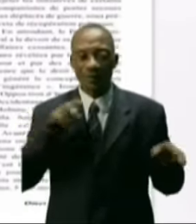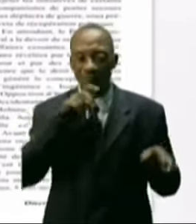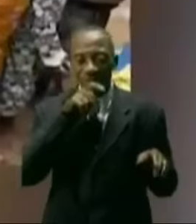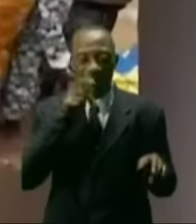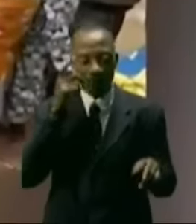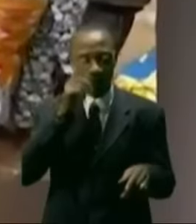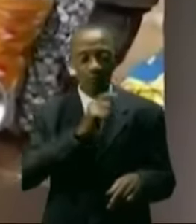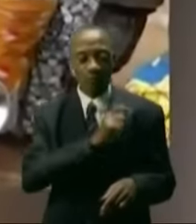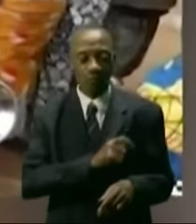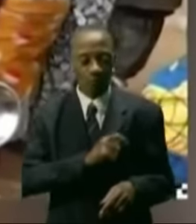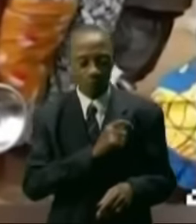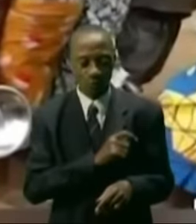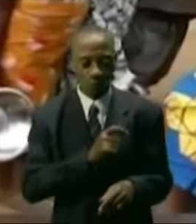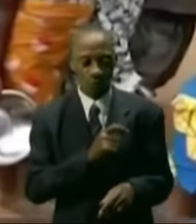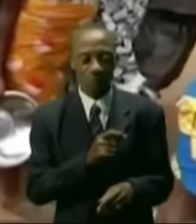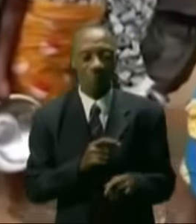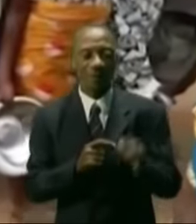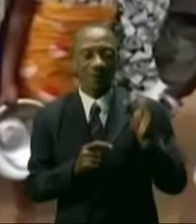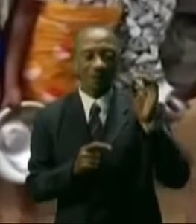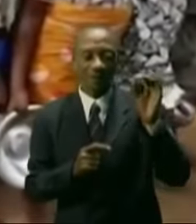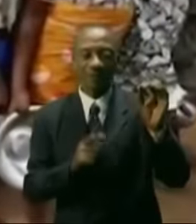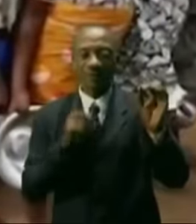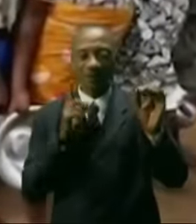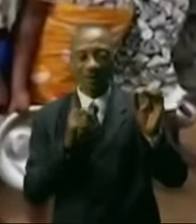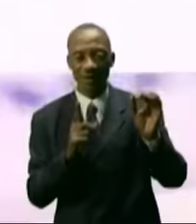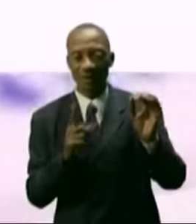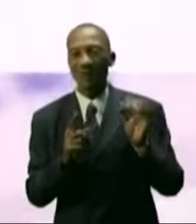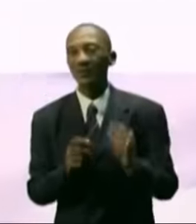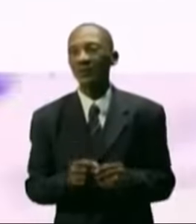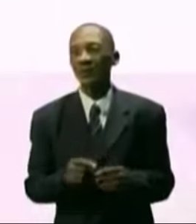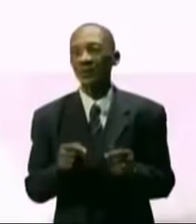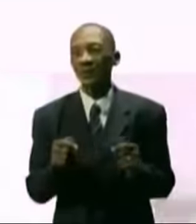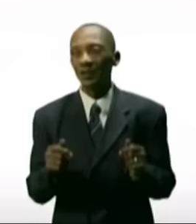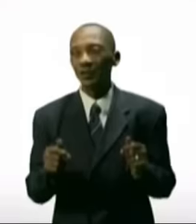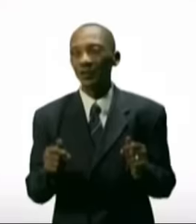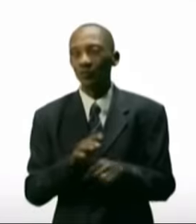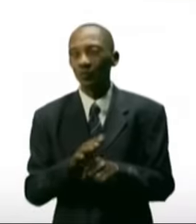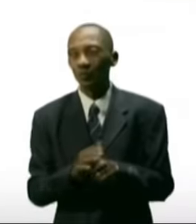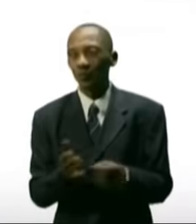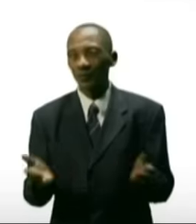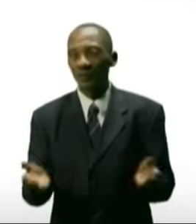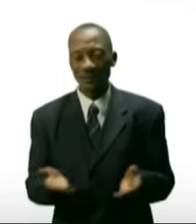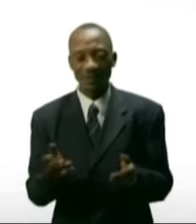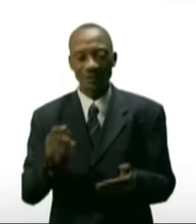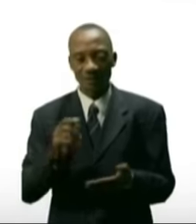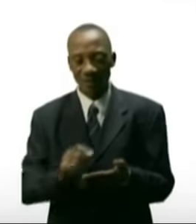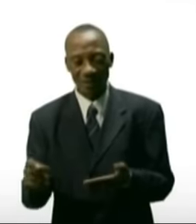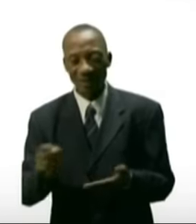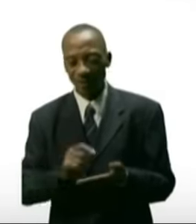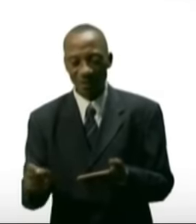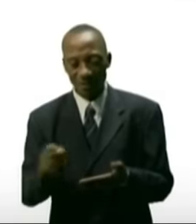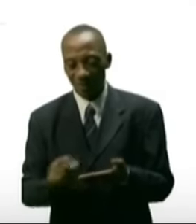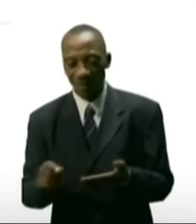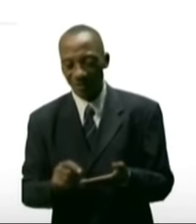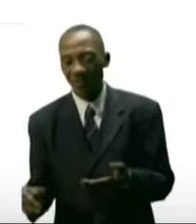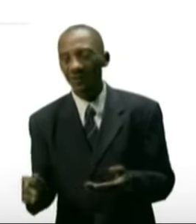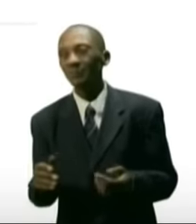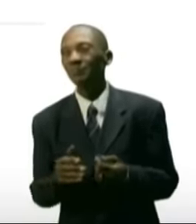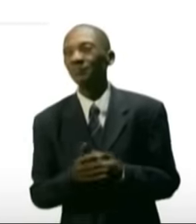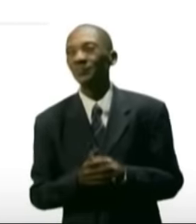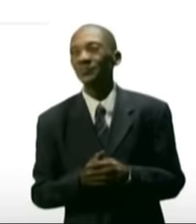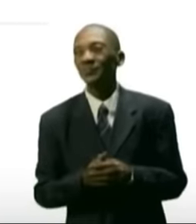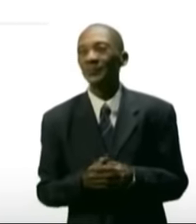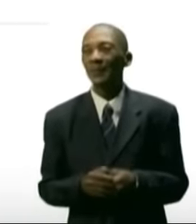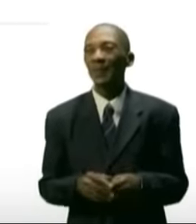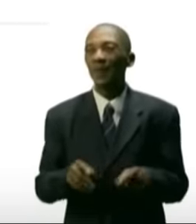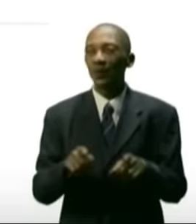Modeste Moutinga, doit une explication au peuple congolais. La crise humanitaire en RDC est la troisième